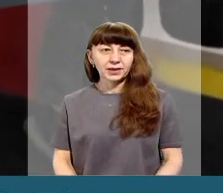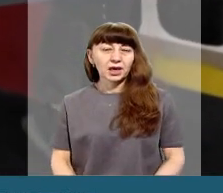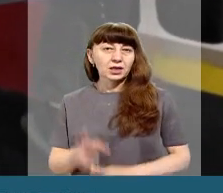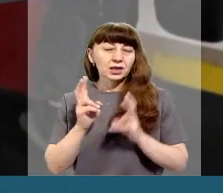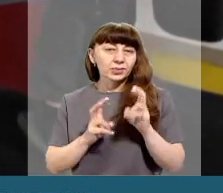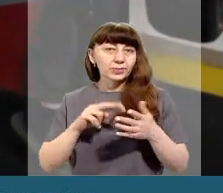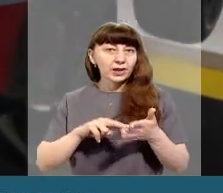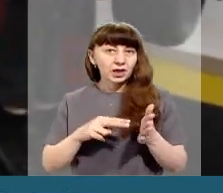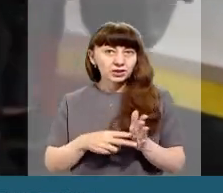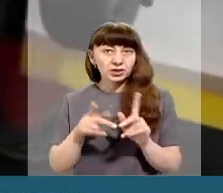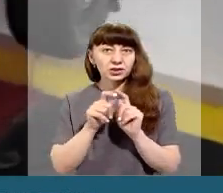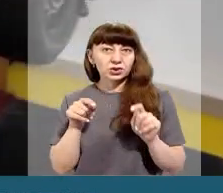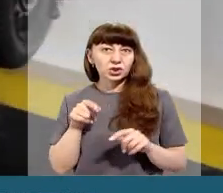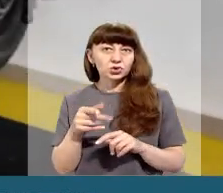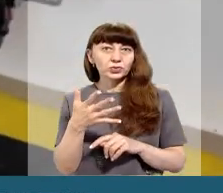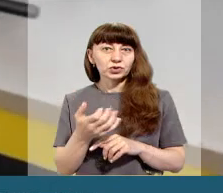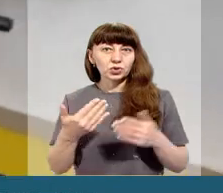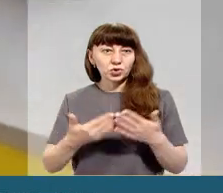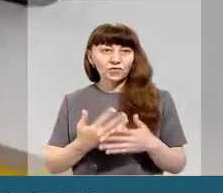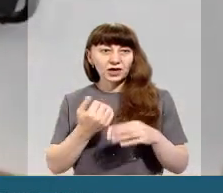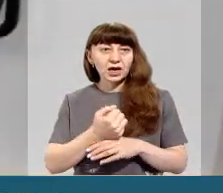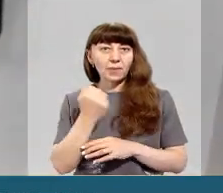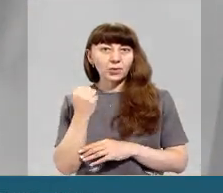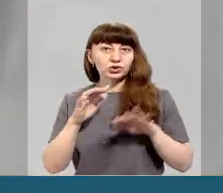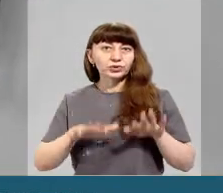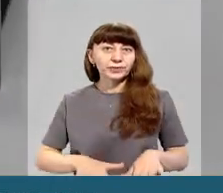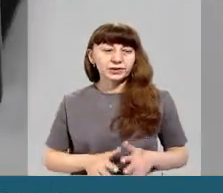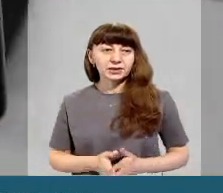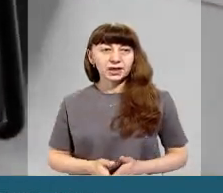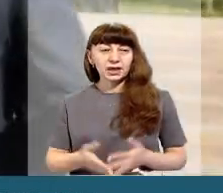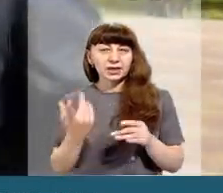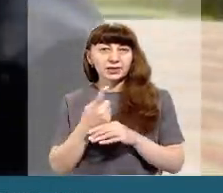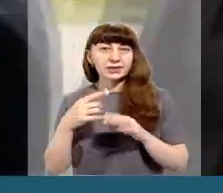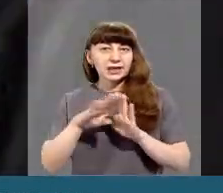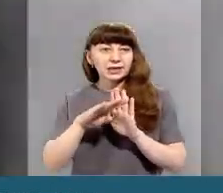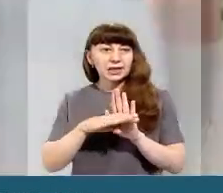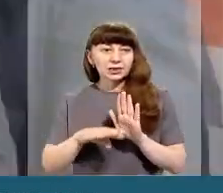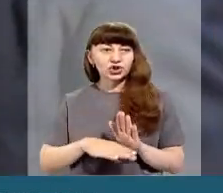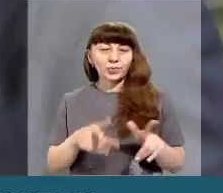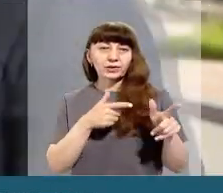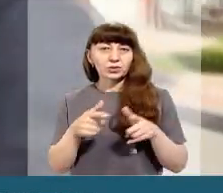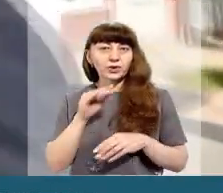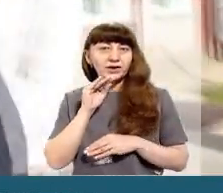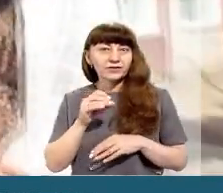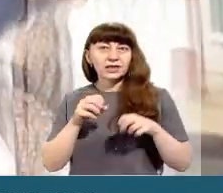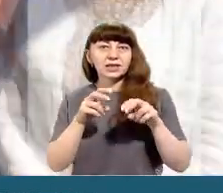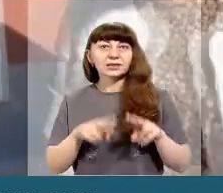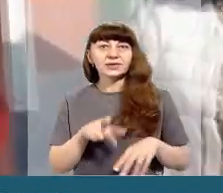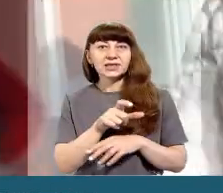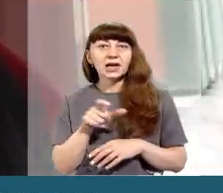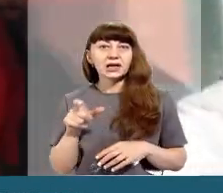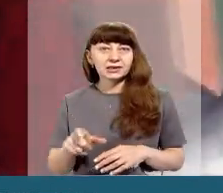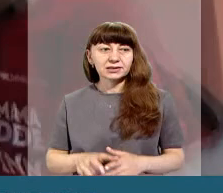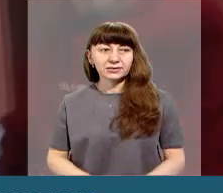орны құрылады деп жоспарланған. Демек, қазіргі міндет білікті кадр даярлау. Kia Қазақстан компаниясының бас директоры өзара ынтымақтастық